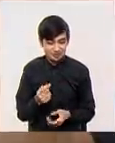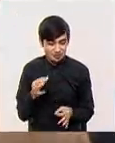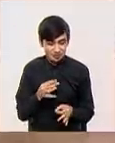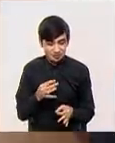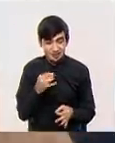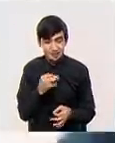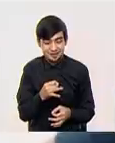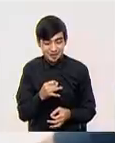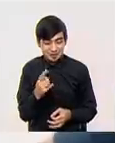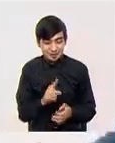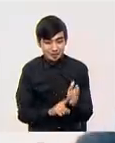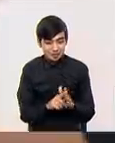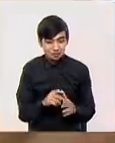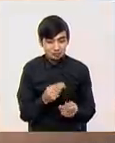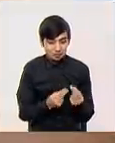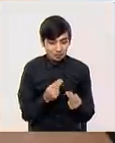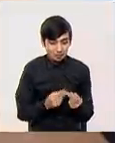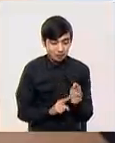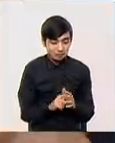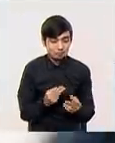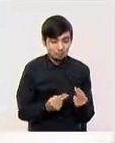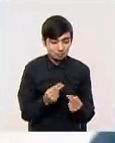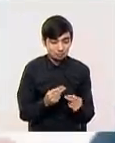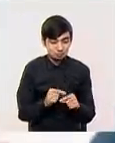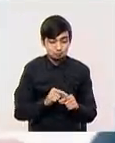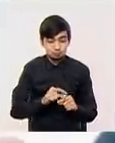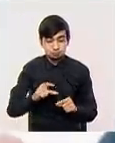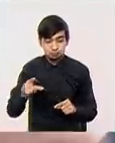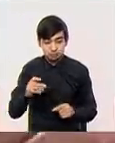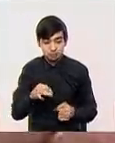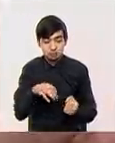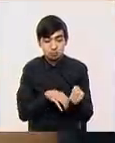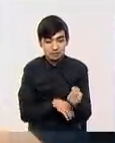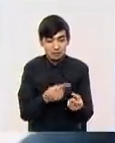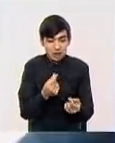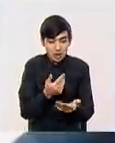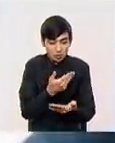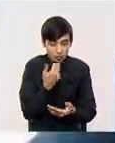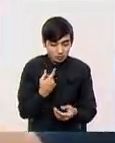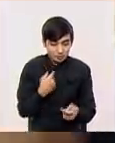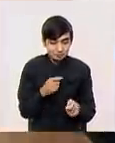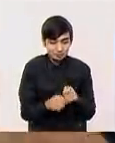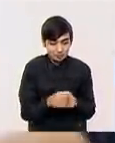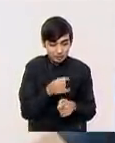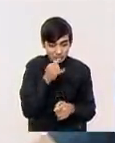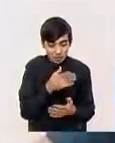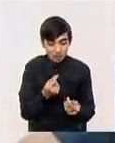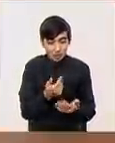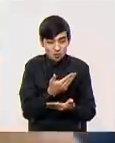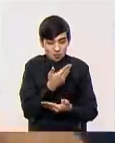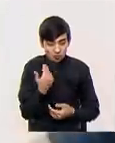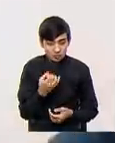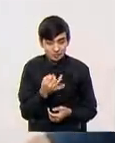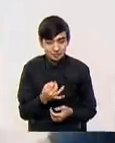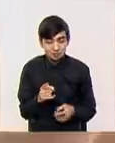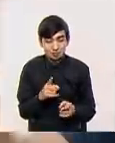ойын құмарлық күйзеліс басталғаннан кейін уже енді ақша жоқ. Ақша салатын ақша жоқ. Ең тиімді